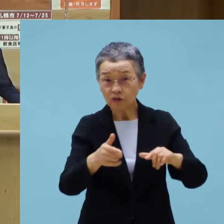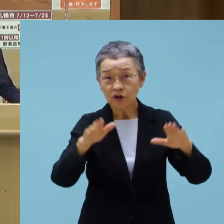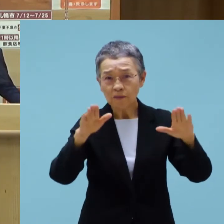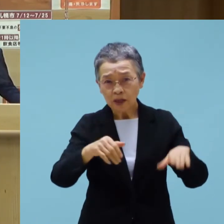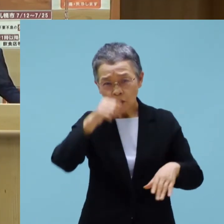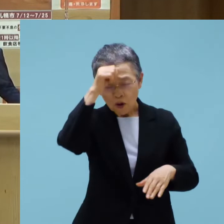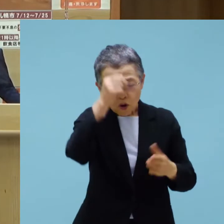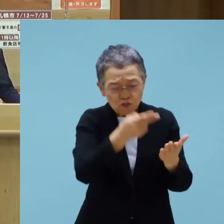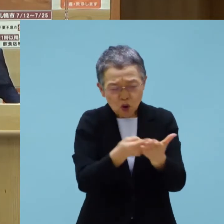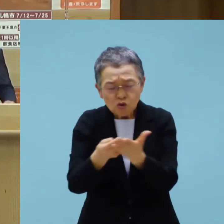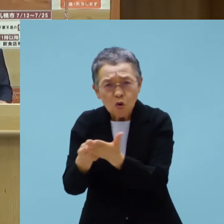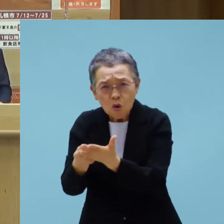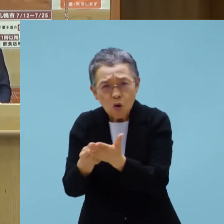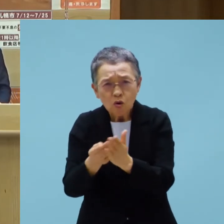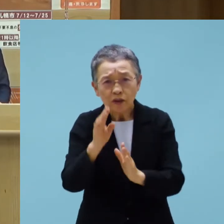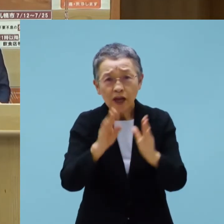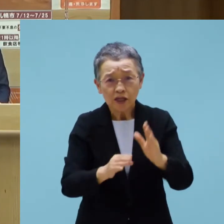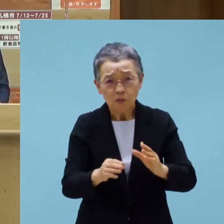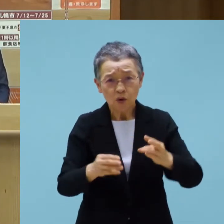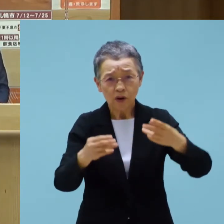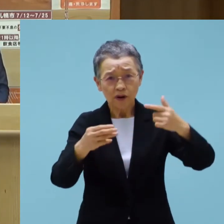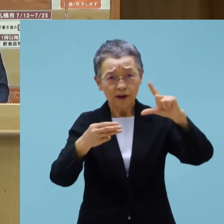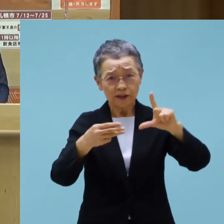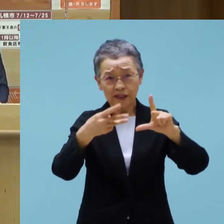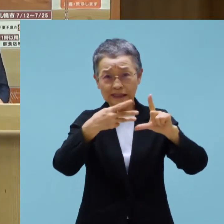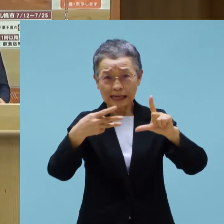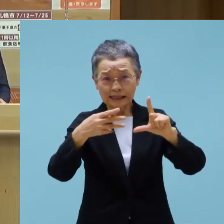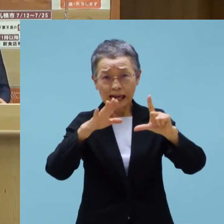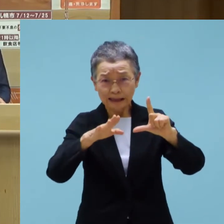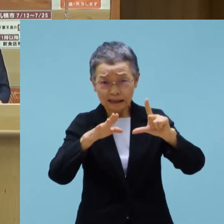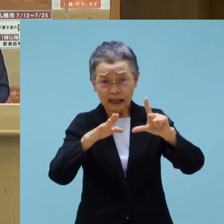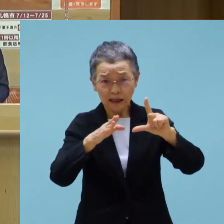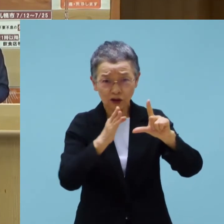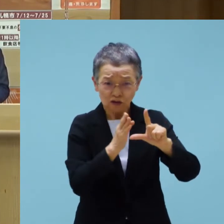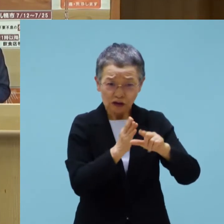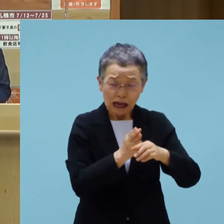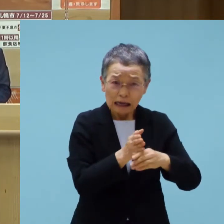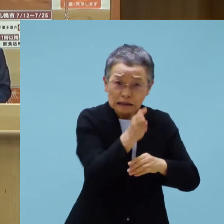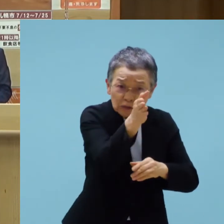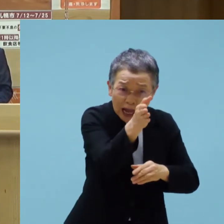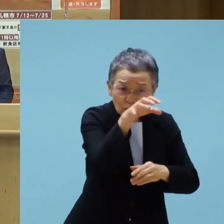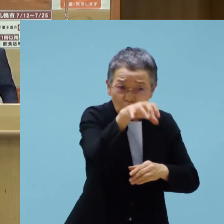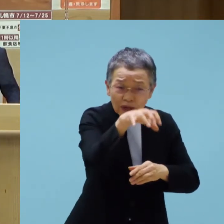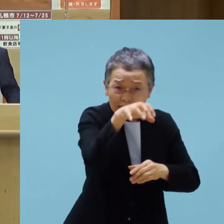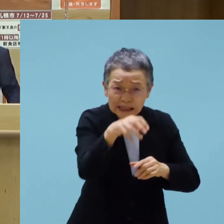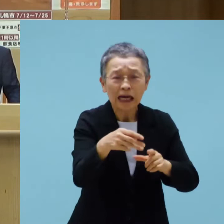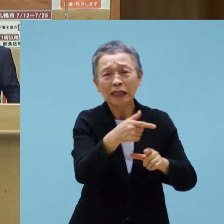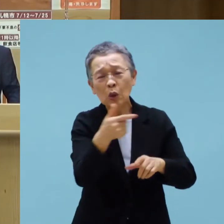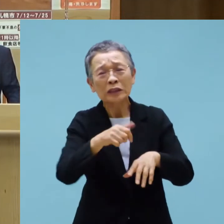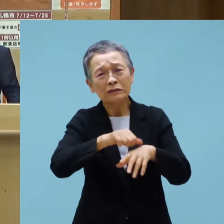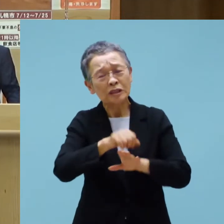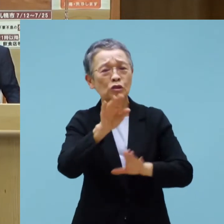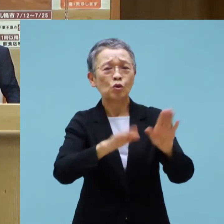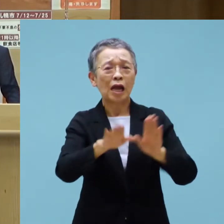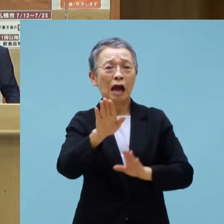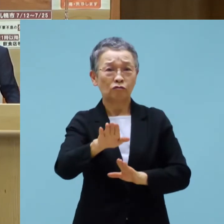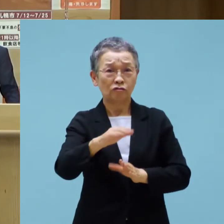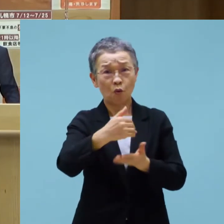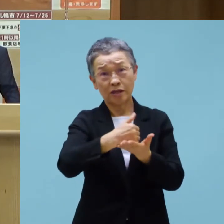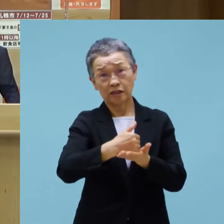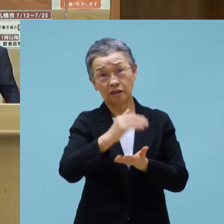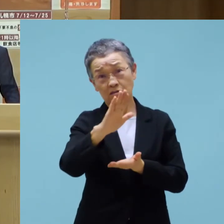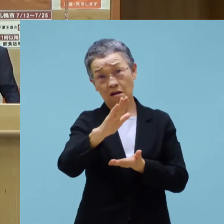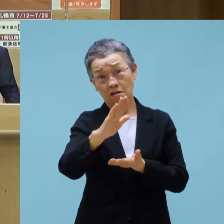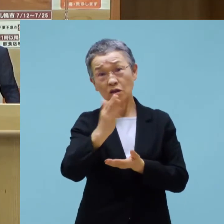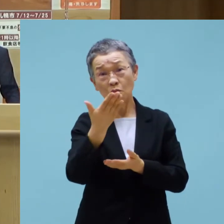もステージ3に来てて厳しいところにあると、発射台がのそもそも厳しいところにあるとお話があったんですが、 そうですね、はい、 よく医